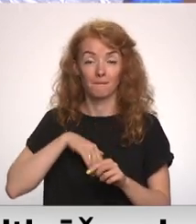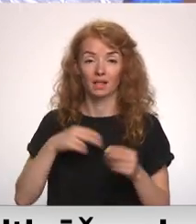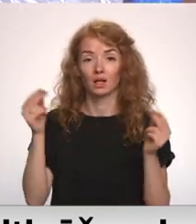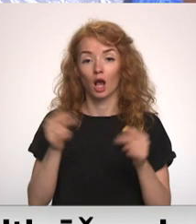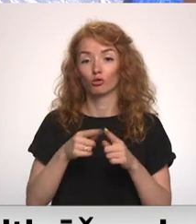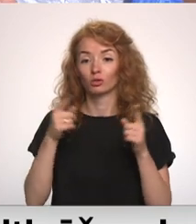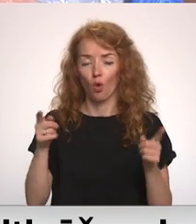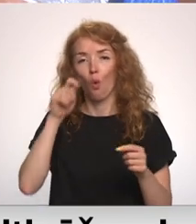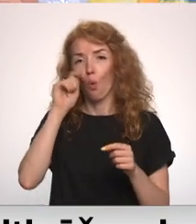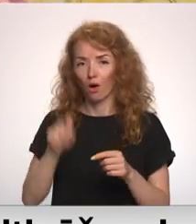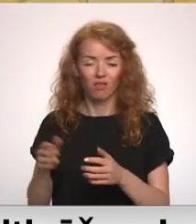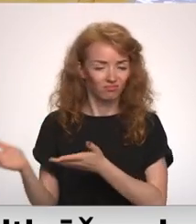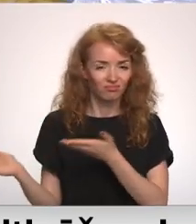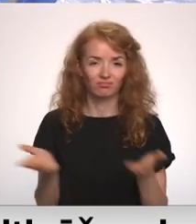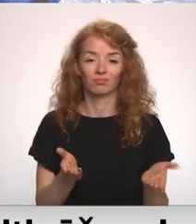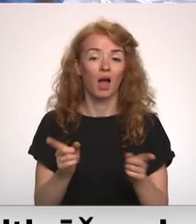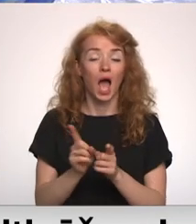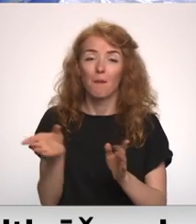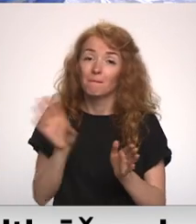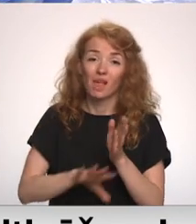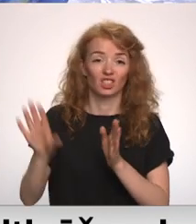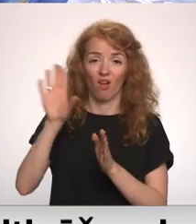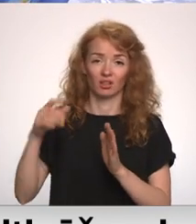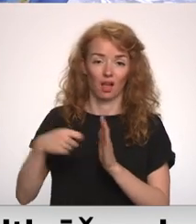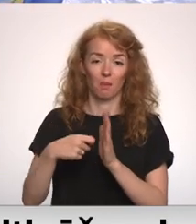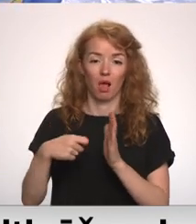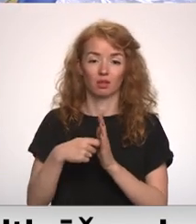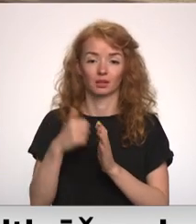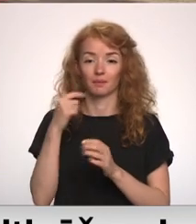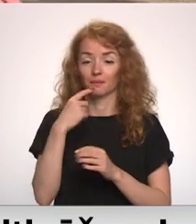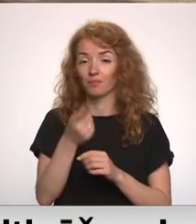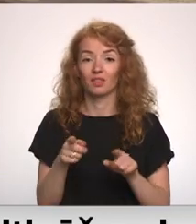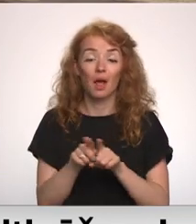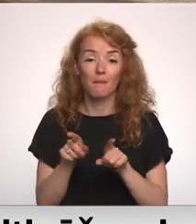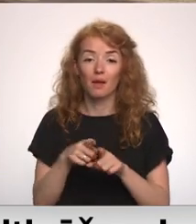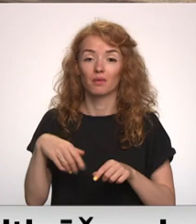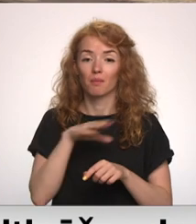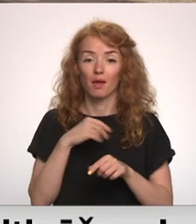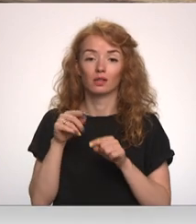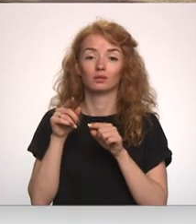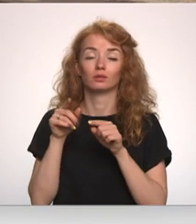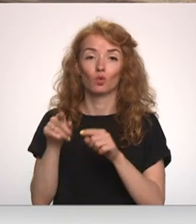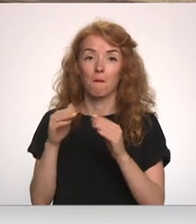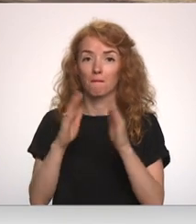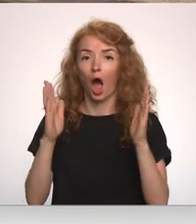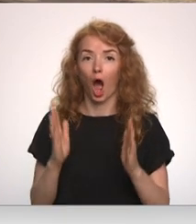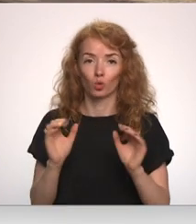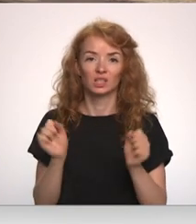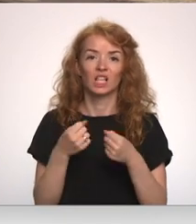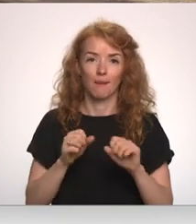sezonas Ukraiņi šeit būs gaidīti pat bez atlīdzības. Tāpat mēs tūmoju arī zīmes periodā, kuru